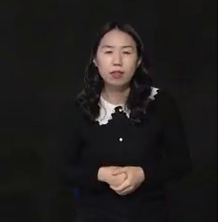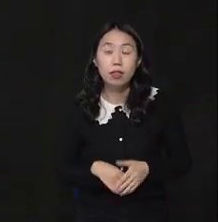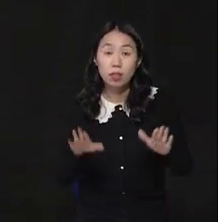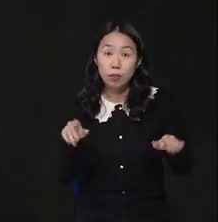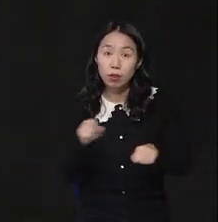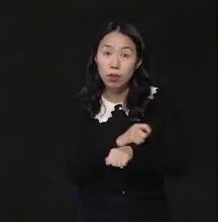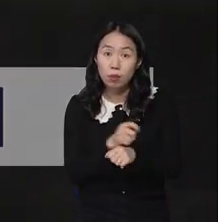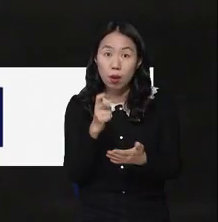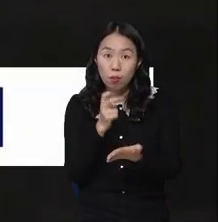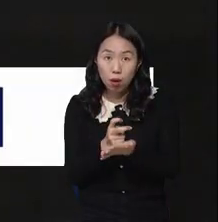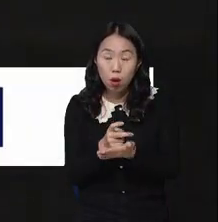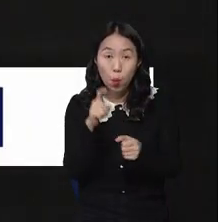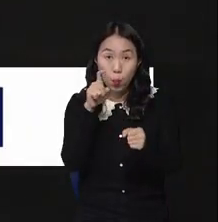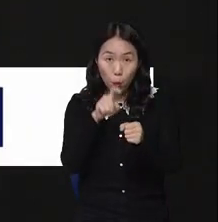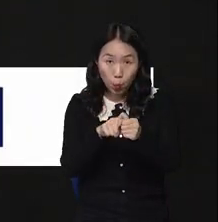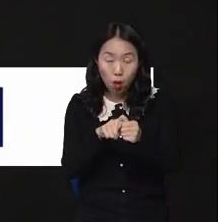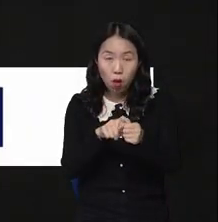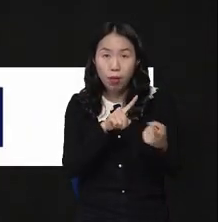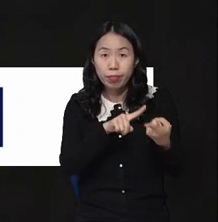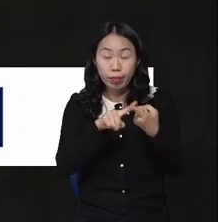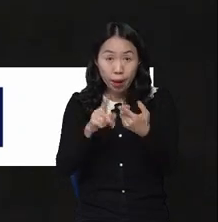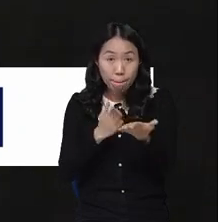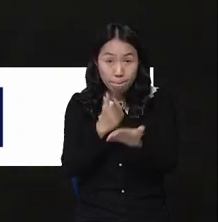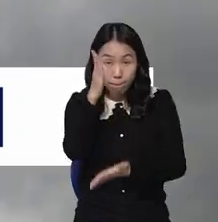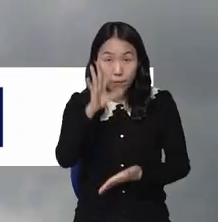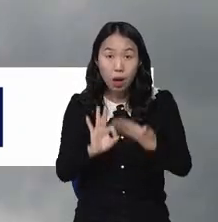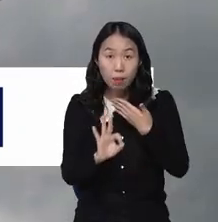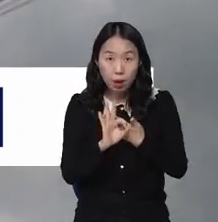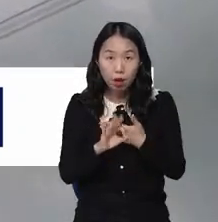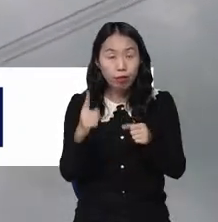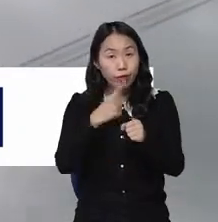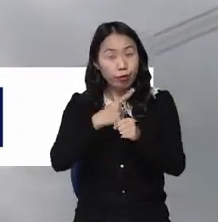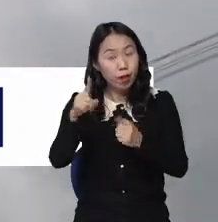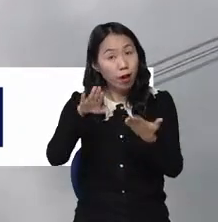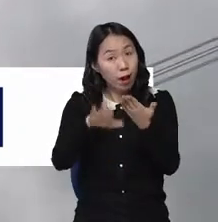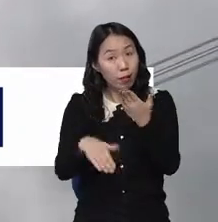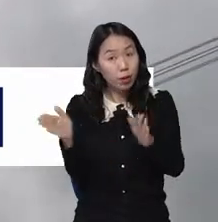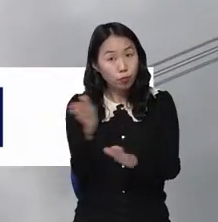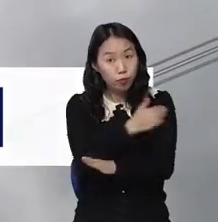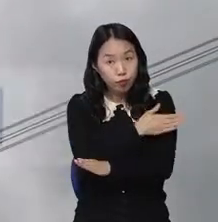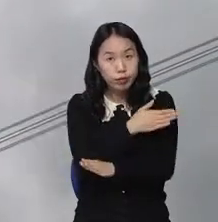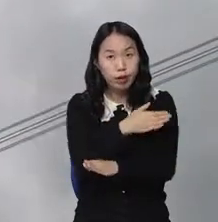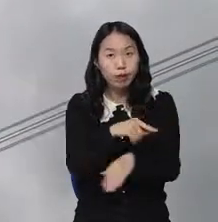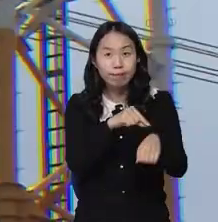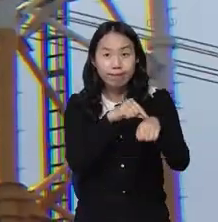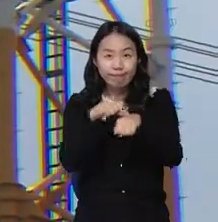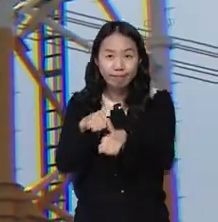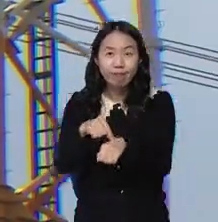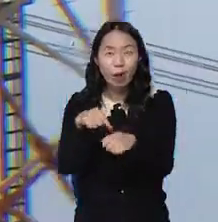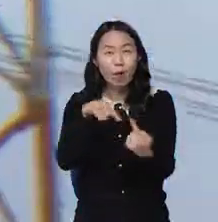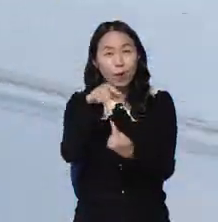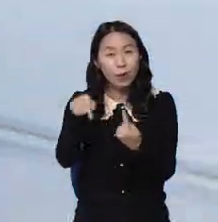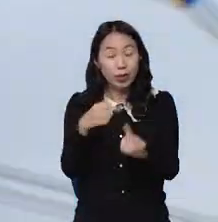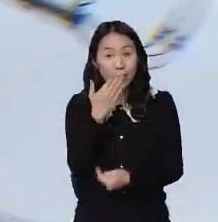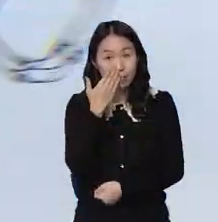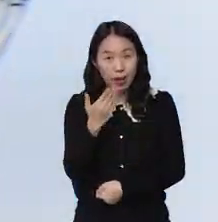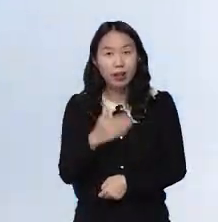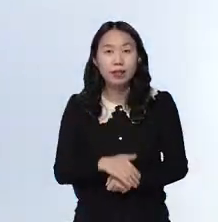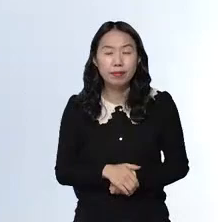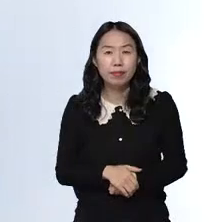이번 특별법이 목표대로 하반기 본회의를 통과하면 내년 하반기부터 시행될 수 있을 것으로